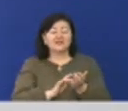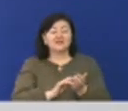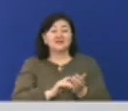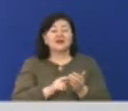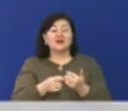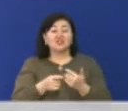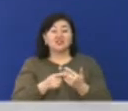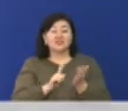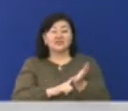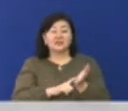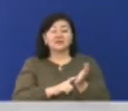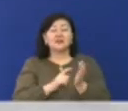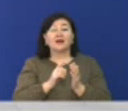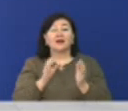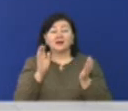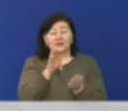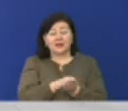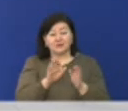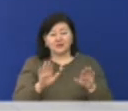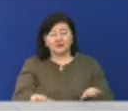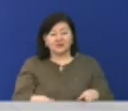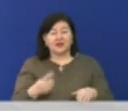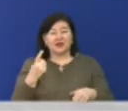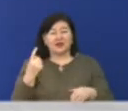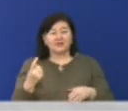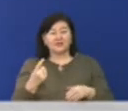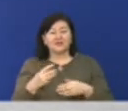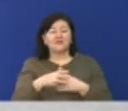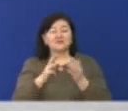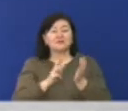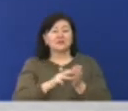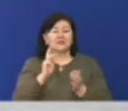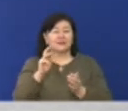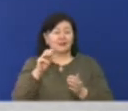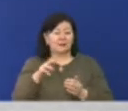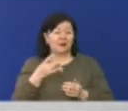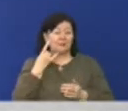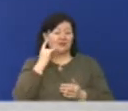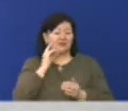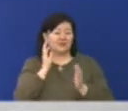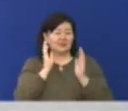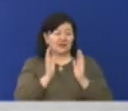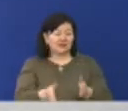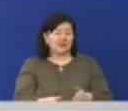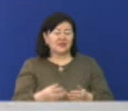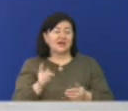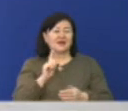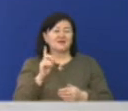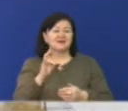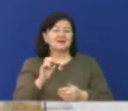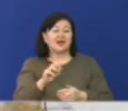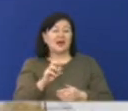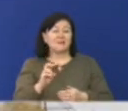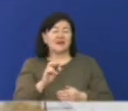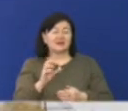них являются официально действующими. Одно кладбище находится на 18-м километре Павлодарской трассы, второе вдоль Знаменской трассы и третье